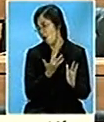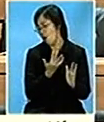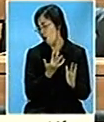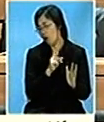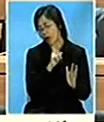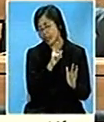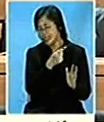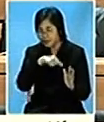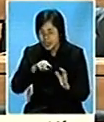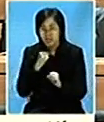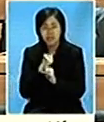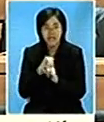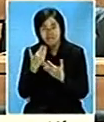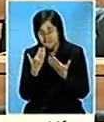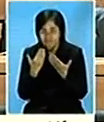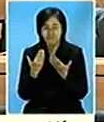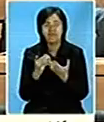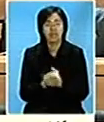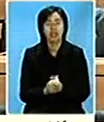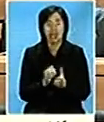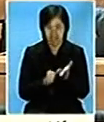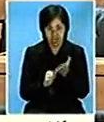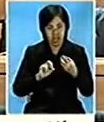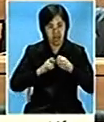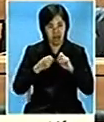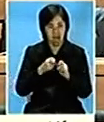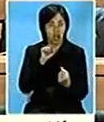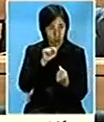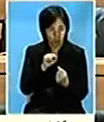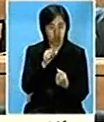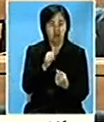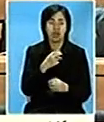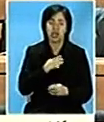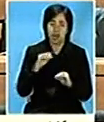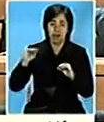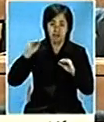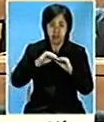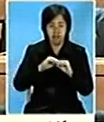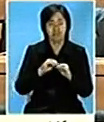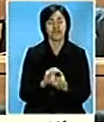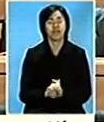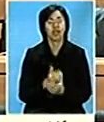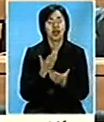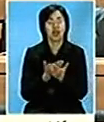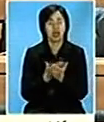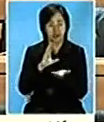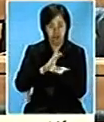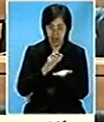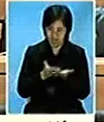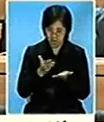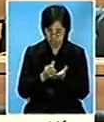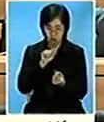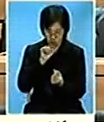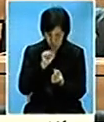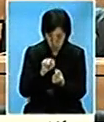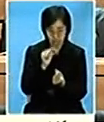กราบเรียนท่านรัฐมนตรีว่าท่านเกาถูกที่คันแล้วแต่ยังขอเรียนเสริมว่าท่านใช้เงินให้ถูกสถ